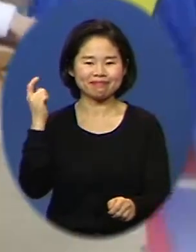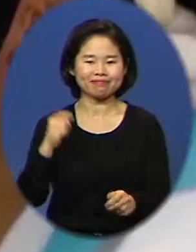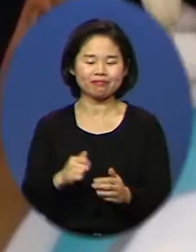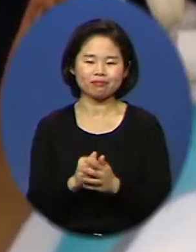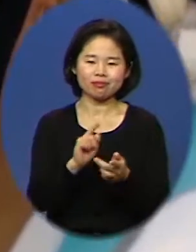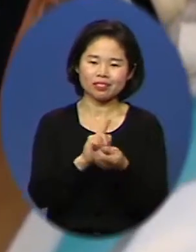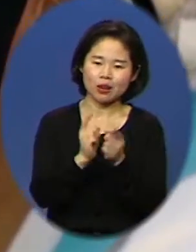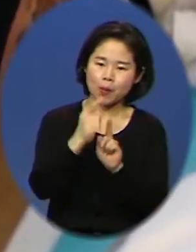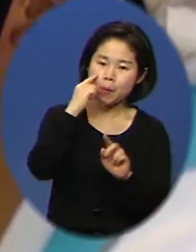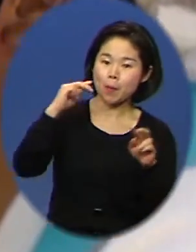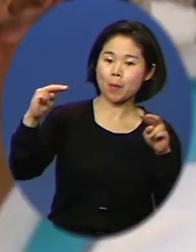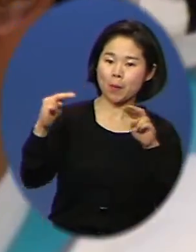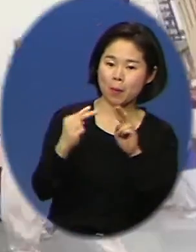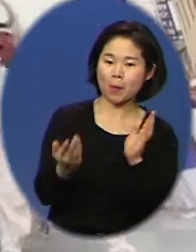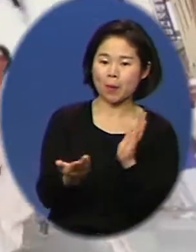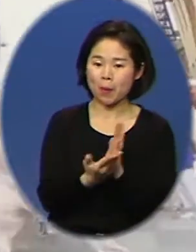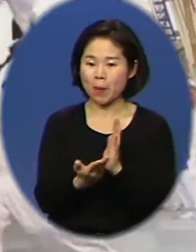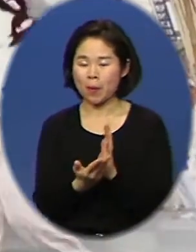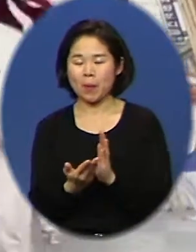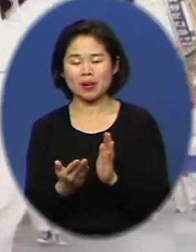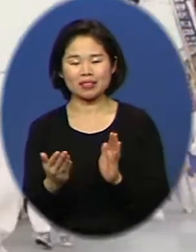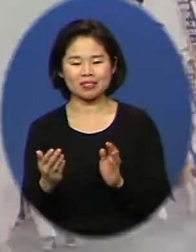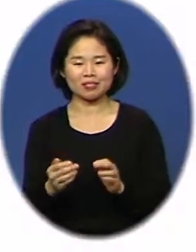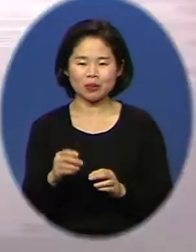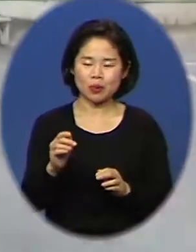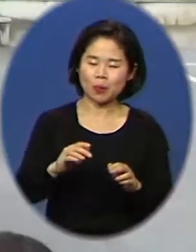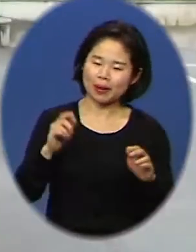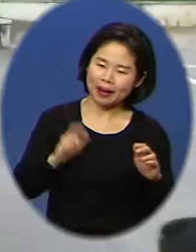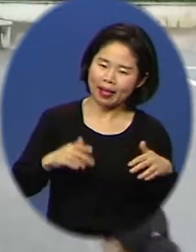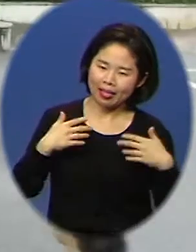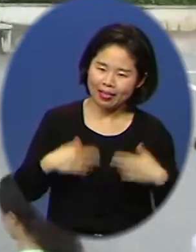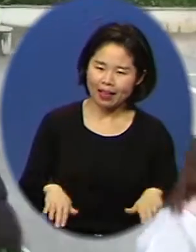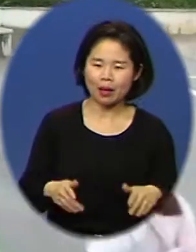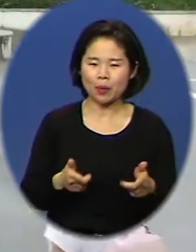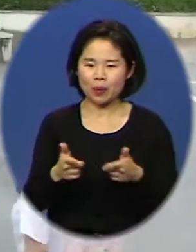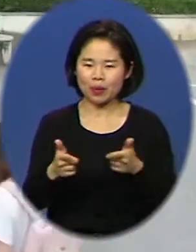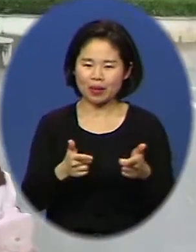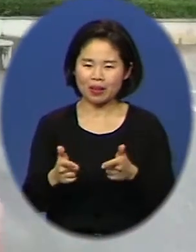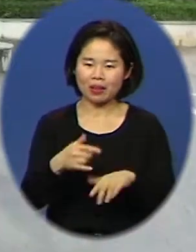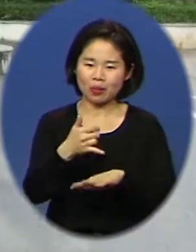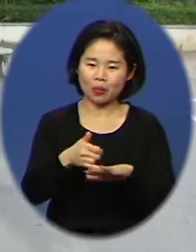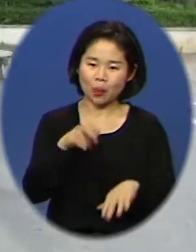서로의 눈빛과 소리로 박자를 맞추고 음의 강약을 조절하는 농악.